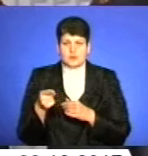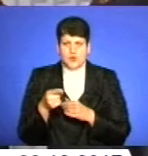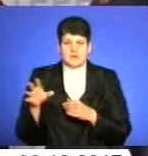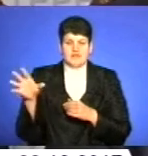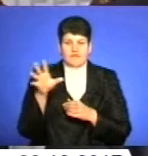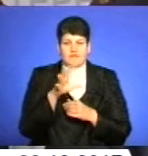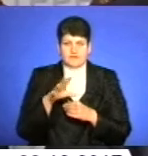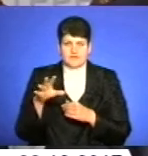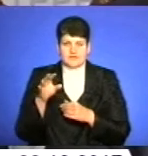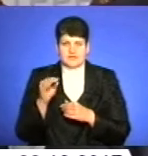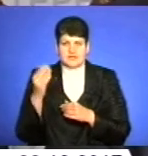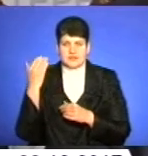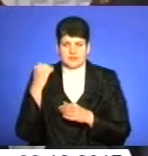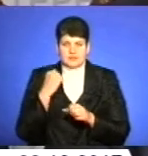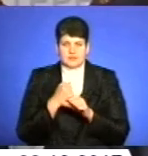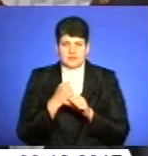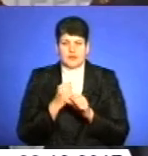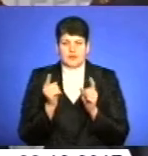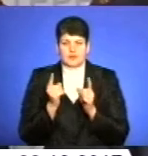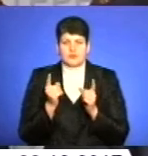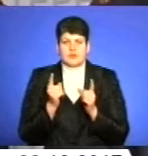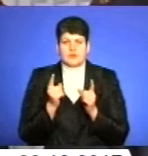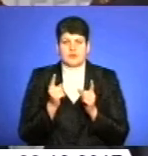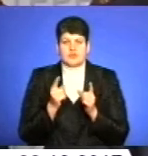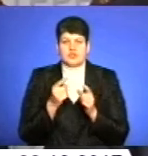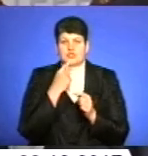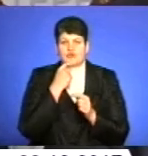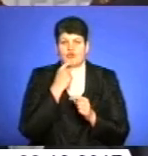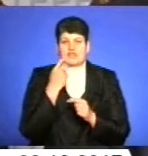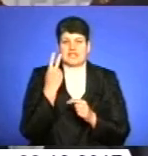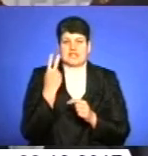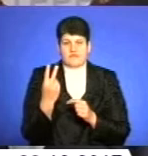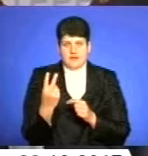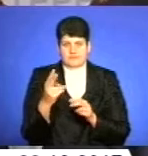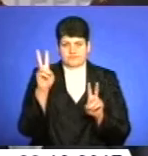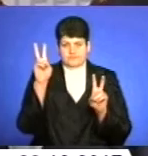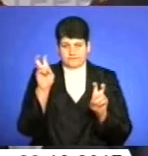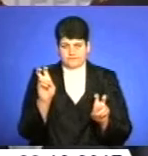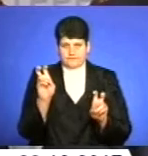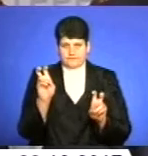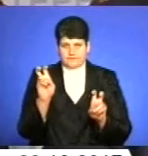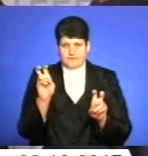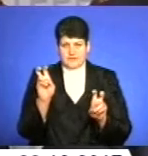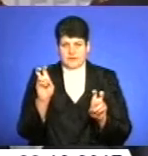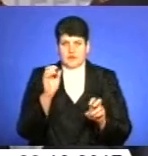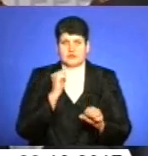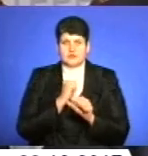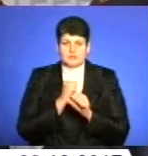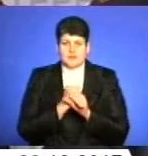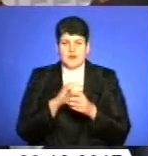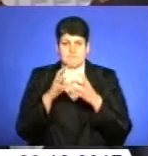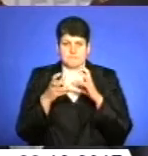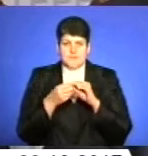роки повнометражного фільму «Червоний 2», умовна назва «Червоний 2». Сформована база